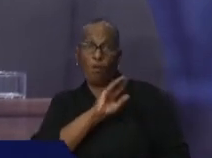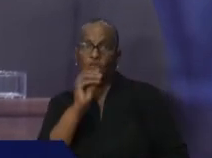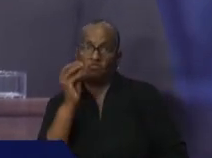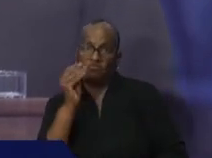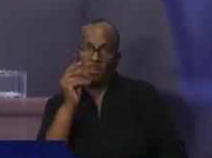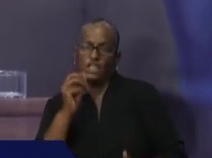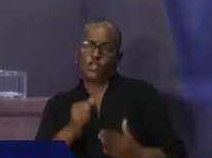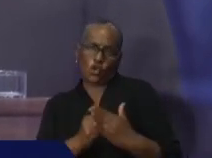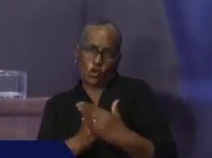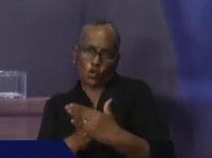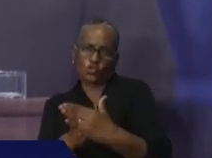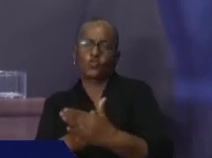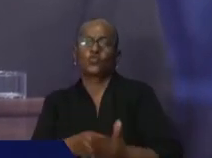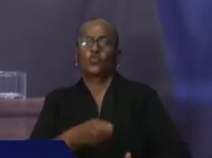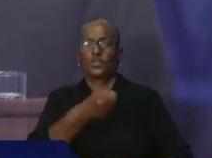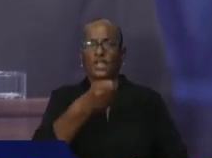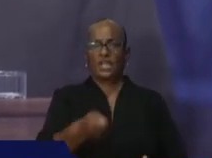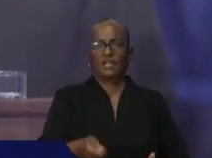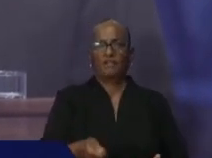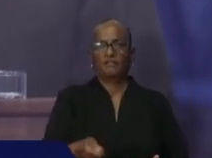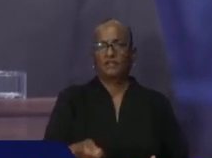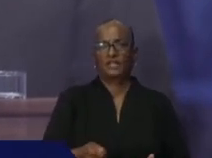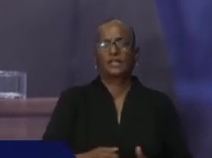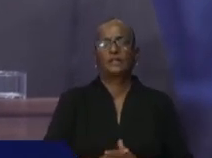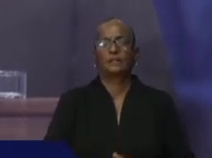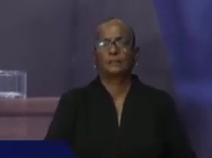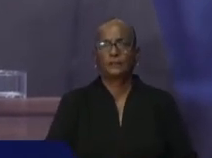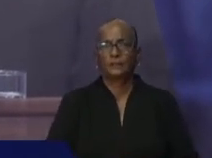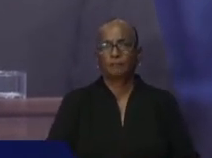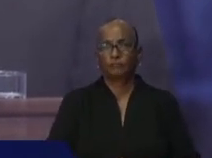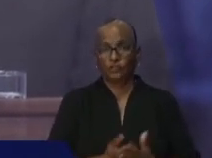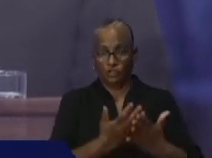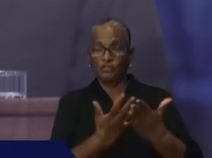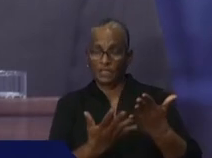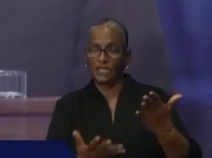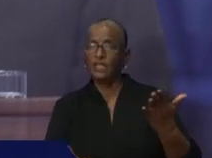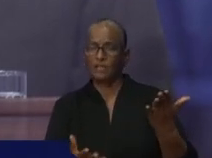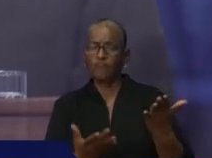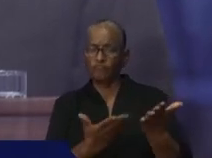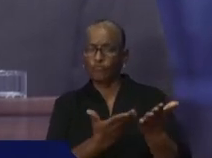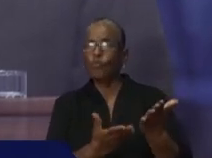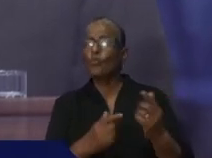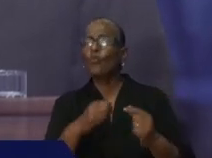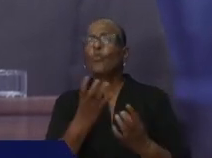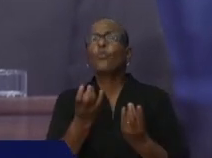middelen conform rules en procedures die zijn ontwikkeld hiervoor.